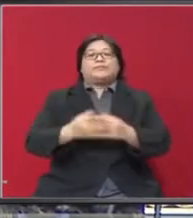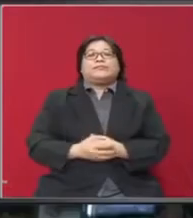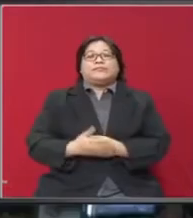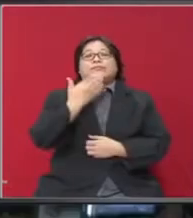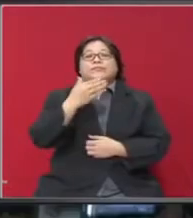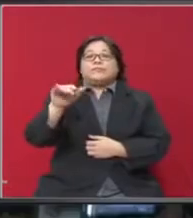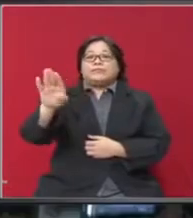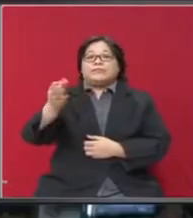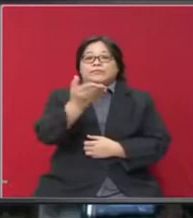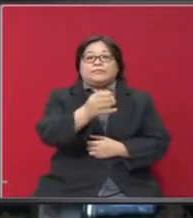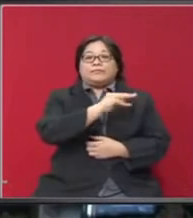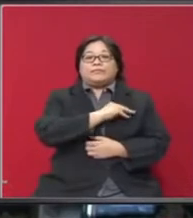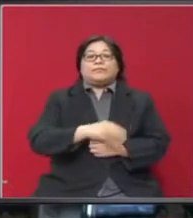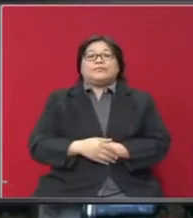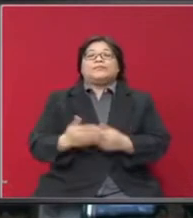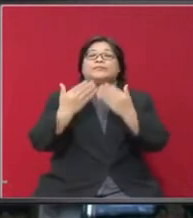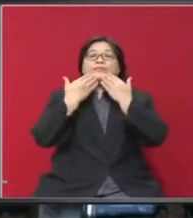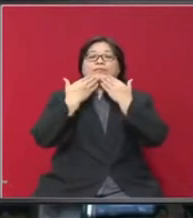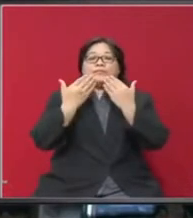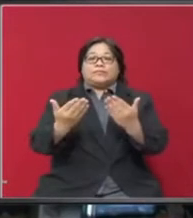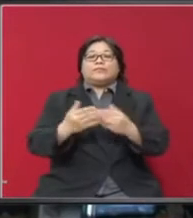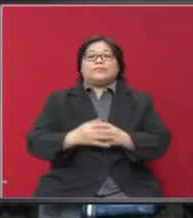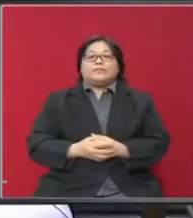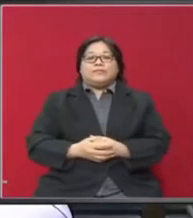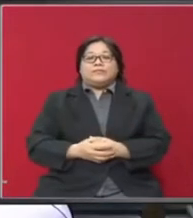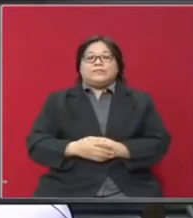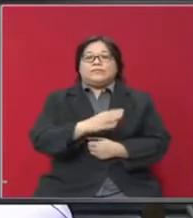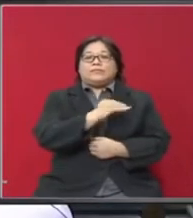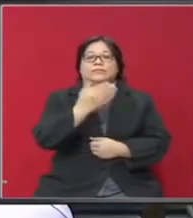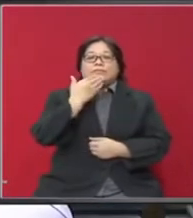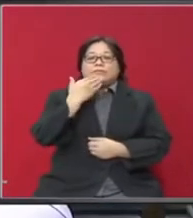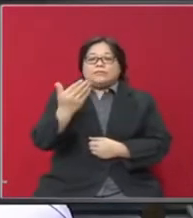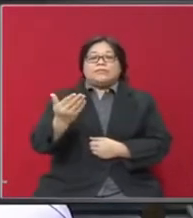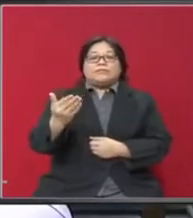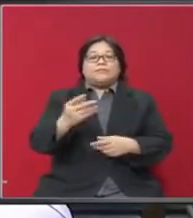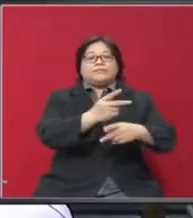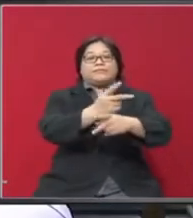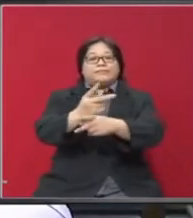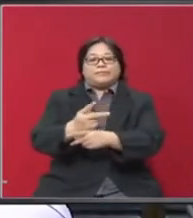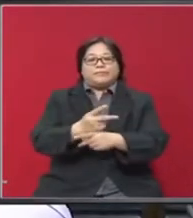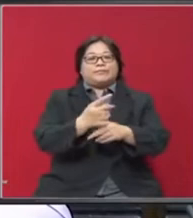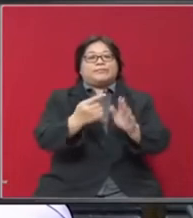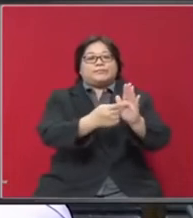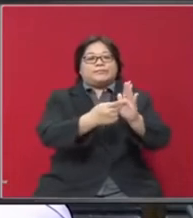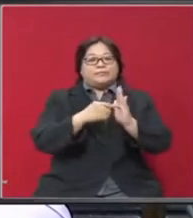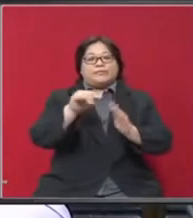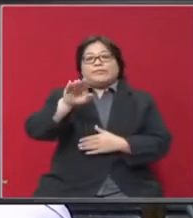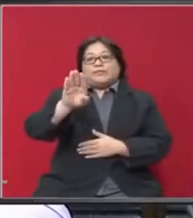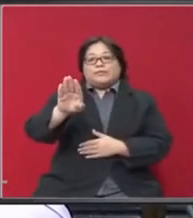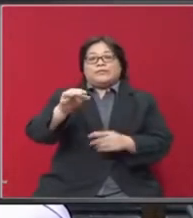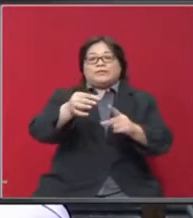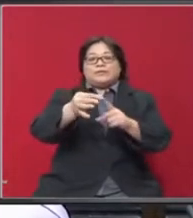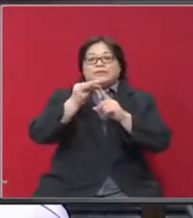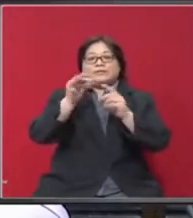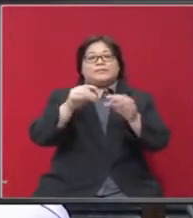museum silikon Terima kasih am dan terima kasih di atas keprihatinan yang ditunjukkan oleh Anglo m